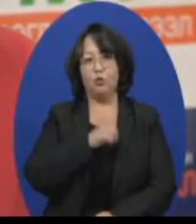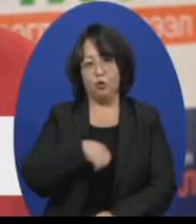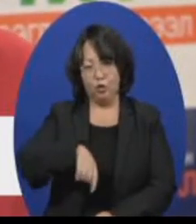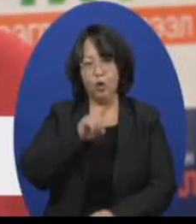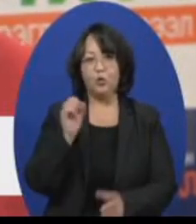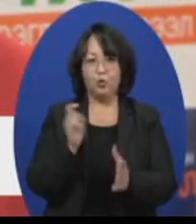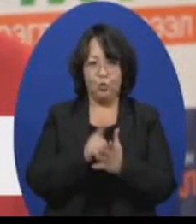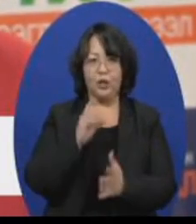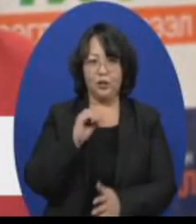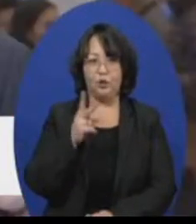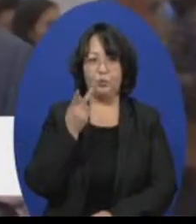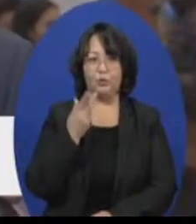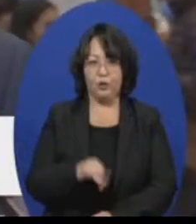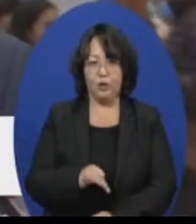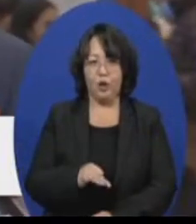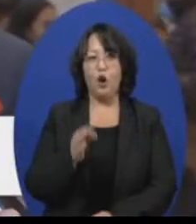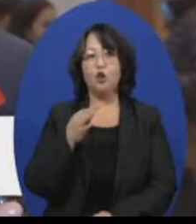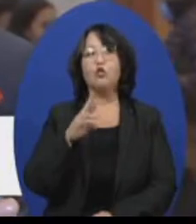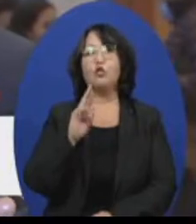гэдэг бас